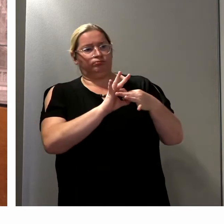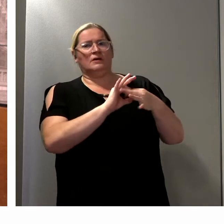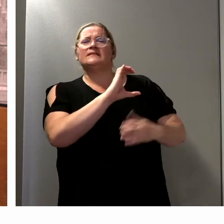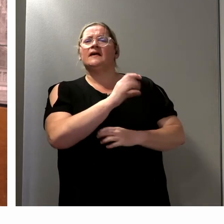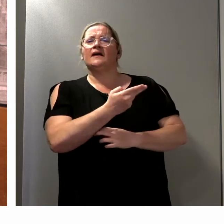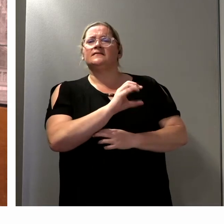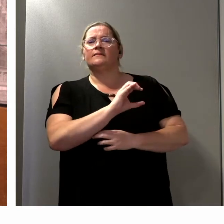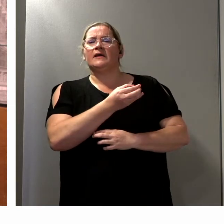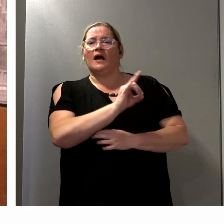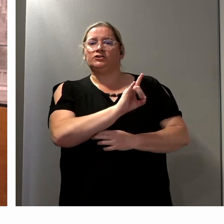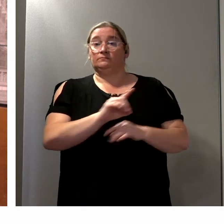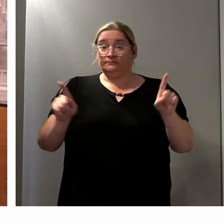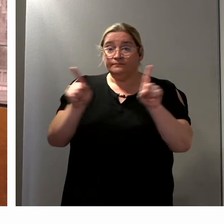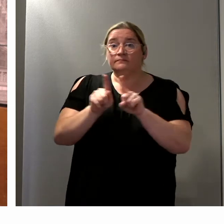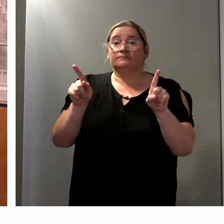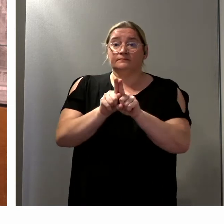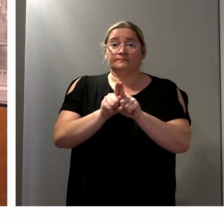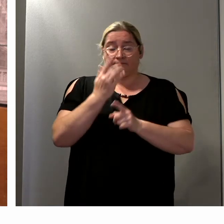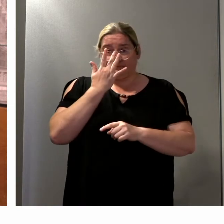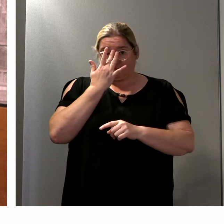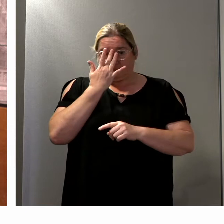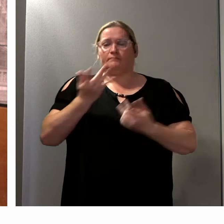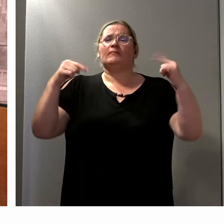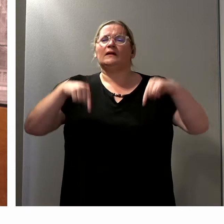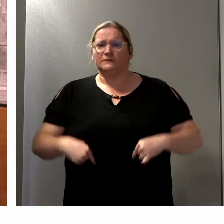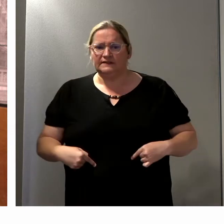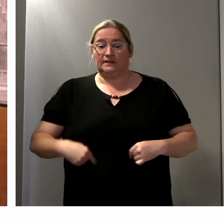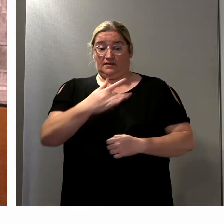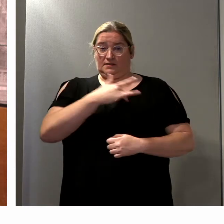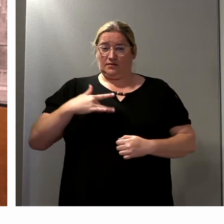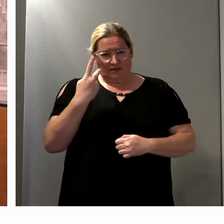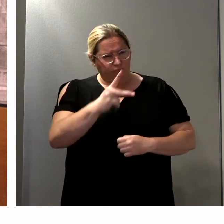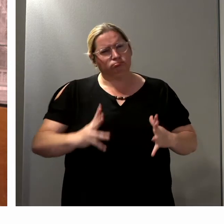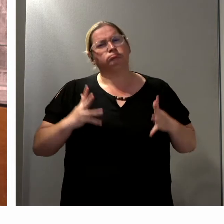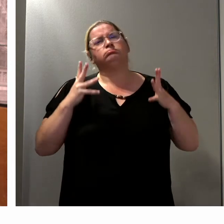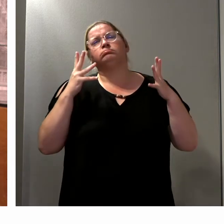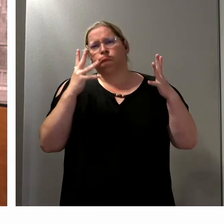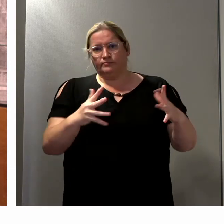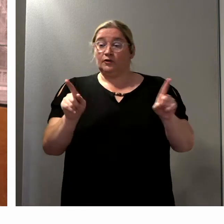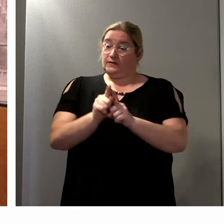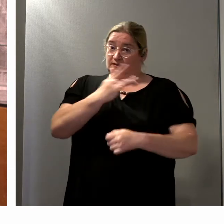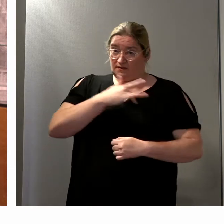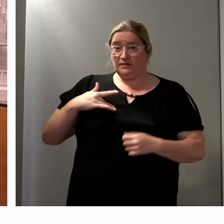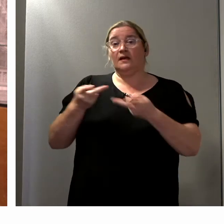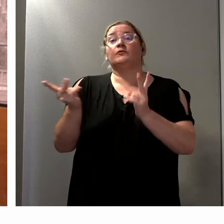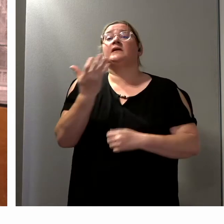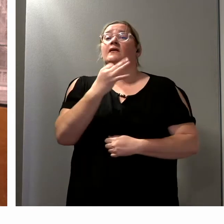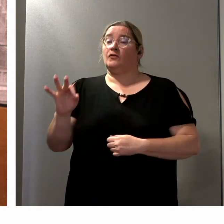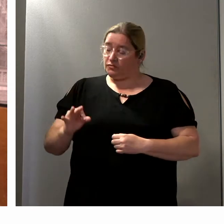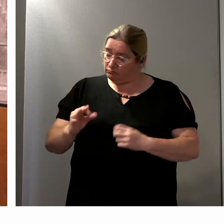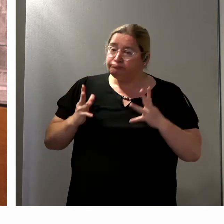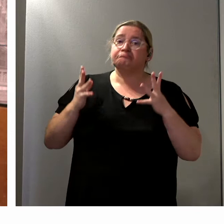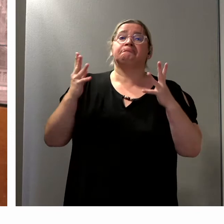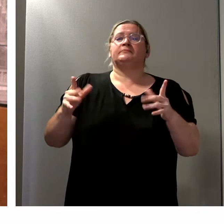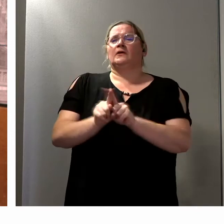une collaboration assez forte du ministère de la Santé, de Santé publique France également, et